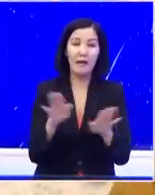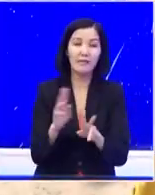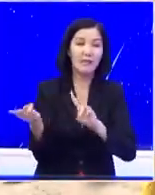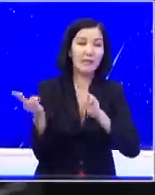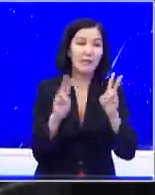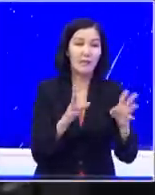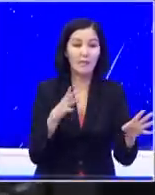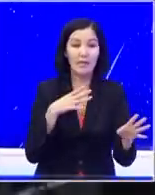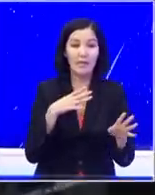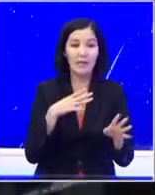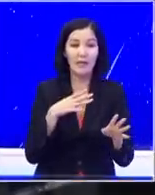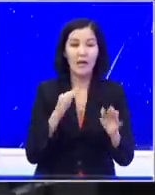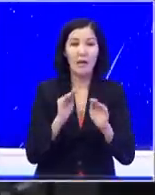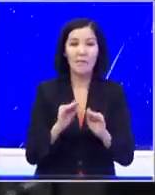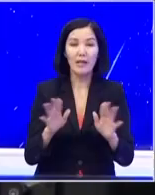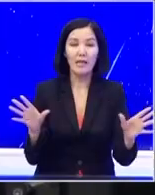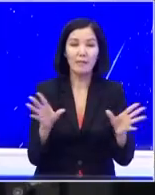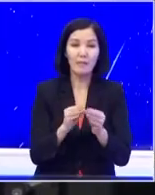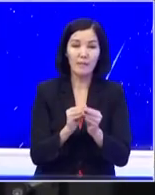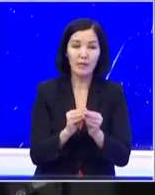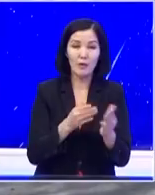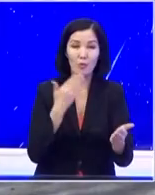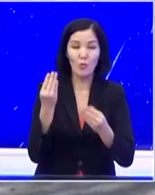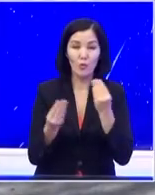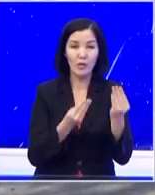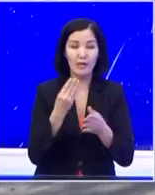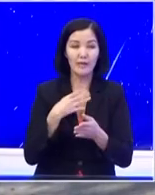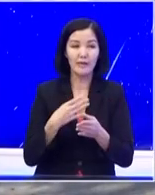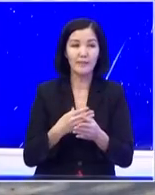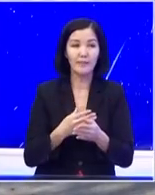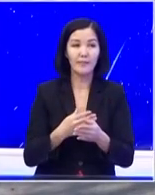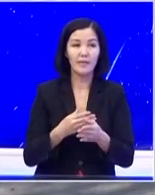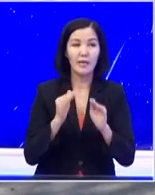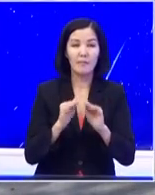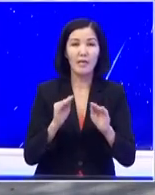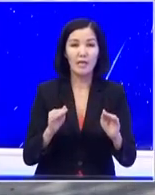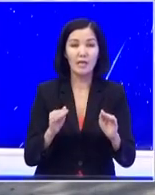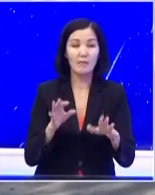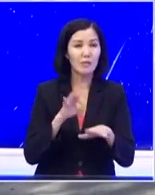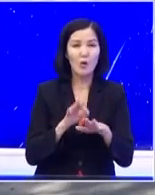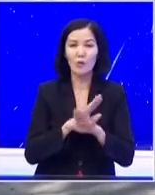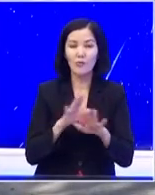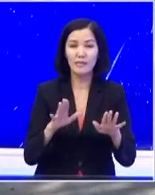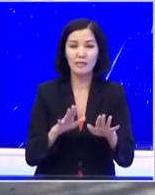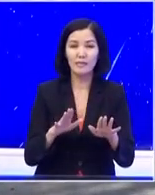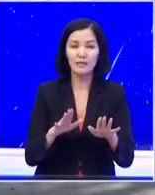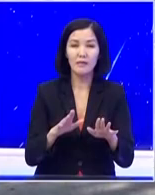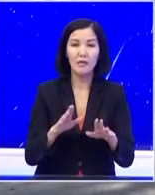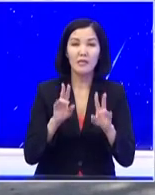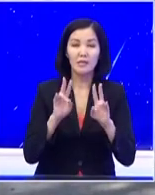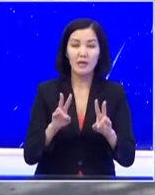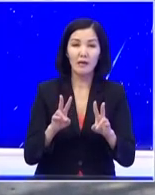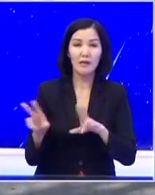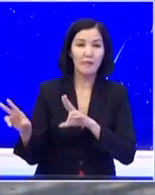билеп, ауладағы балалардың көңілін бір көтеріп тастады. Балаларымыз ауырмасын, тек қана ашық аспан, жақсылықта